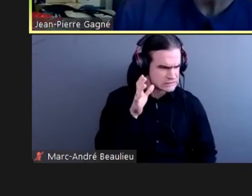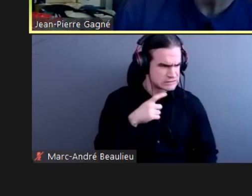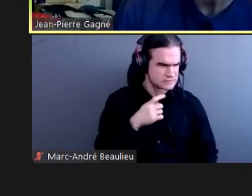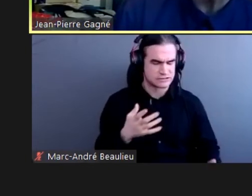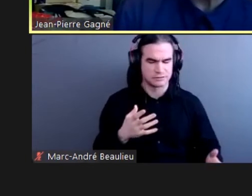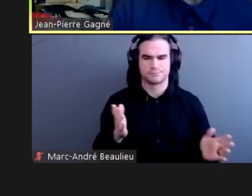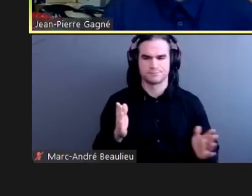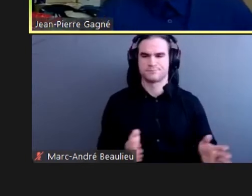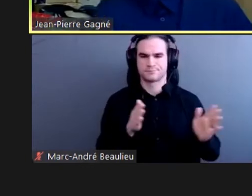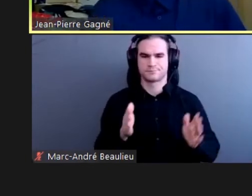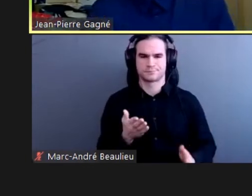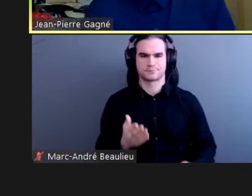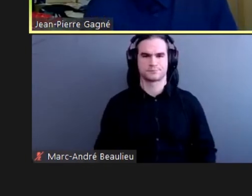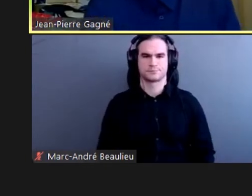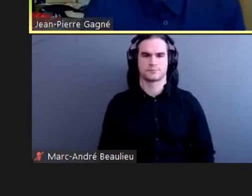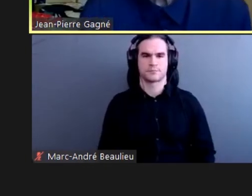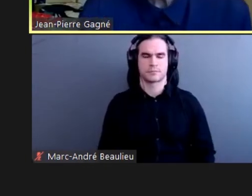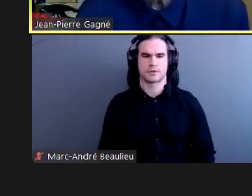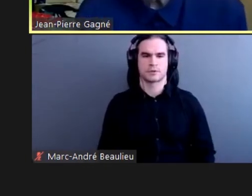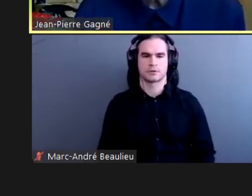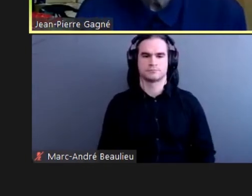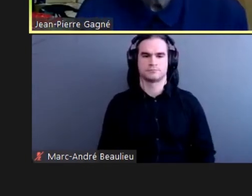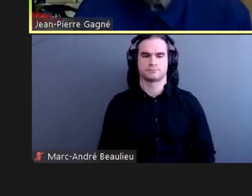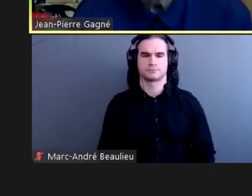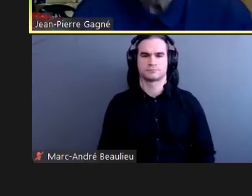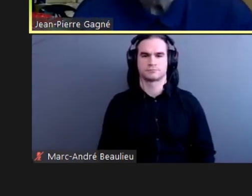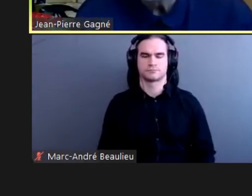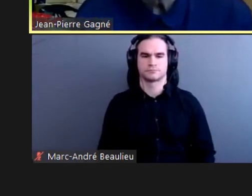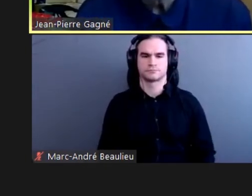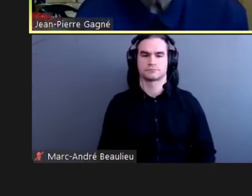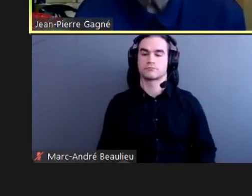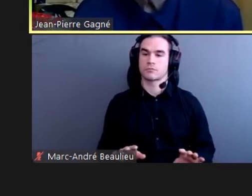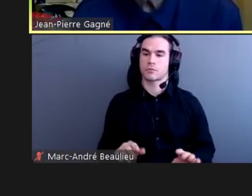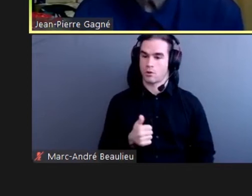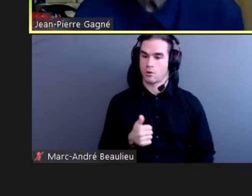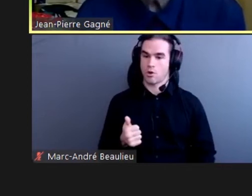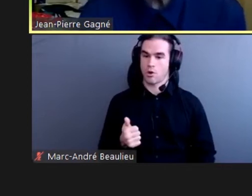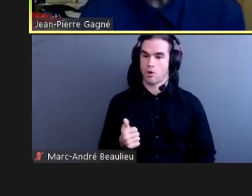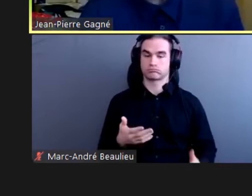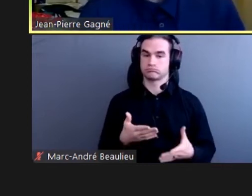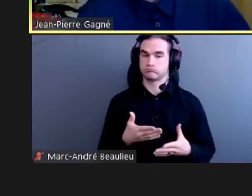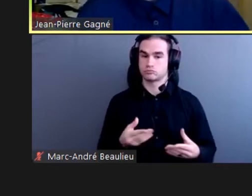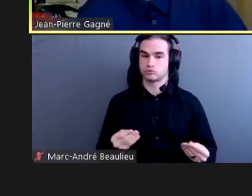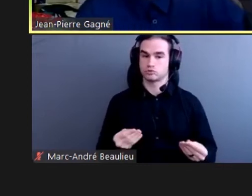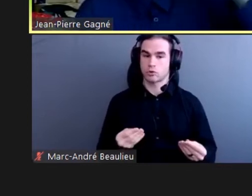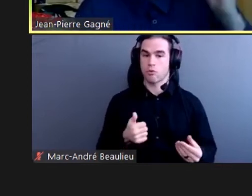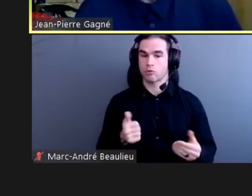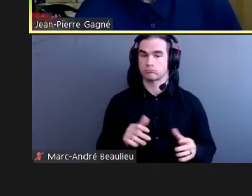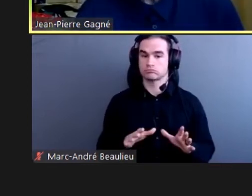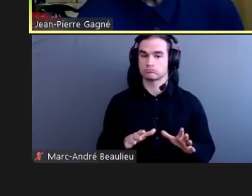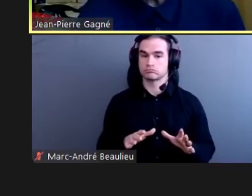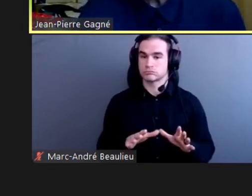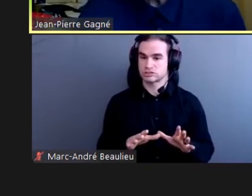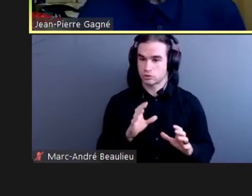difficile. Prochaine diapo. L'autre façon l'autre solution en termes de stratégie de communication,